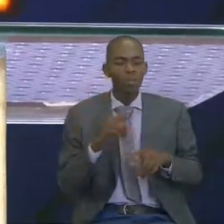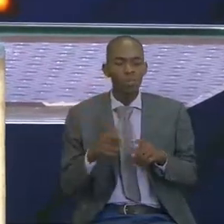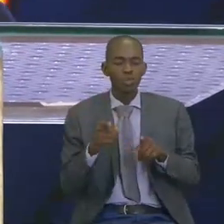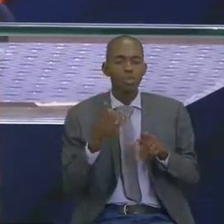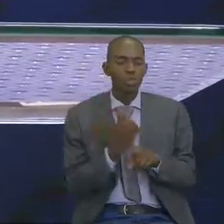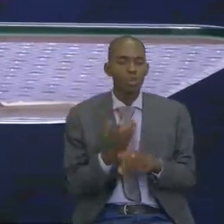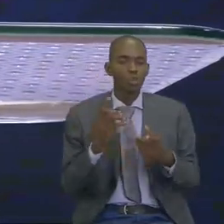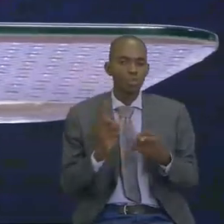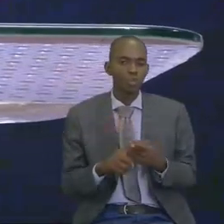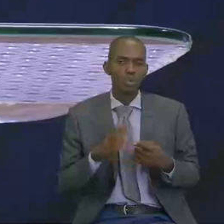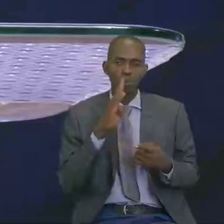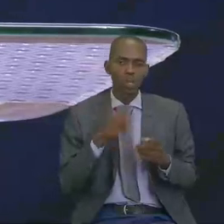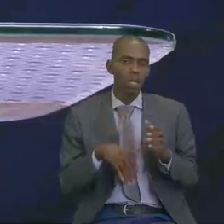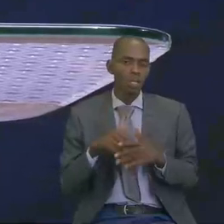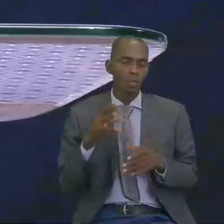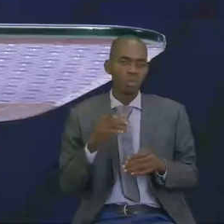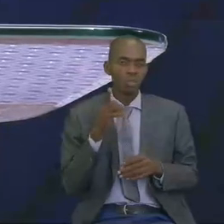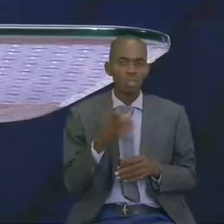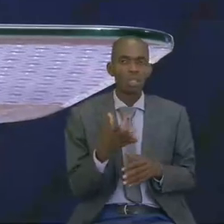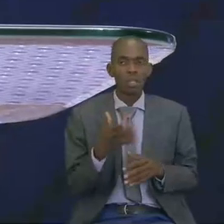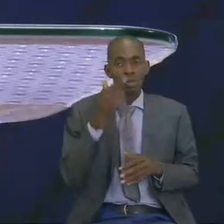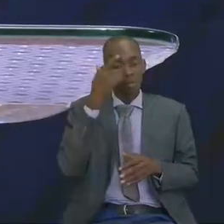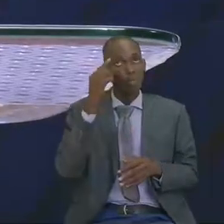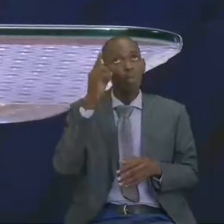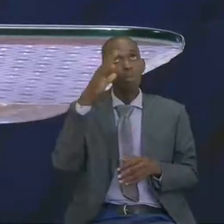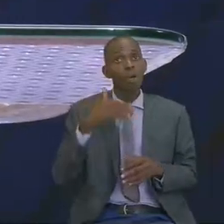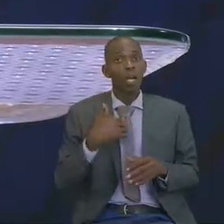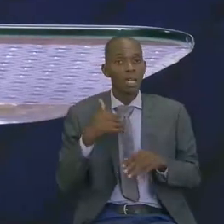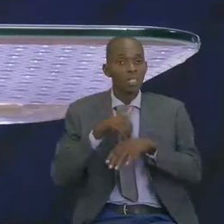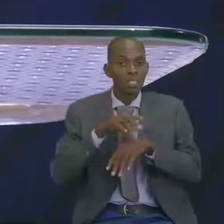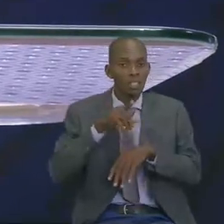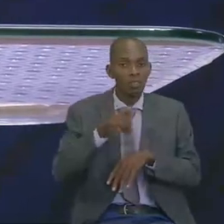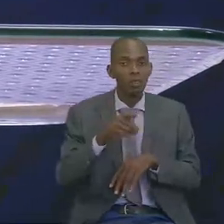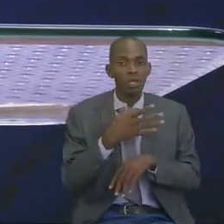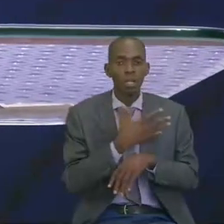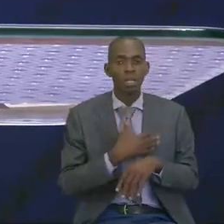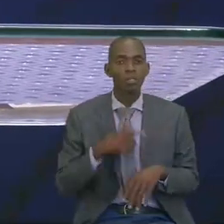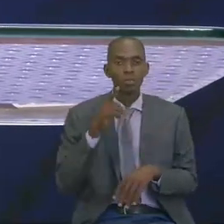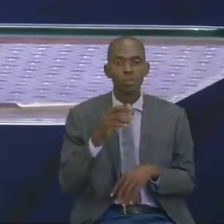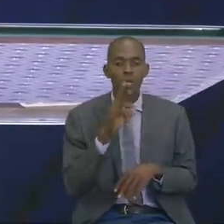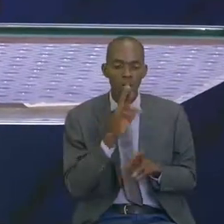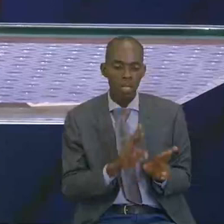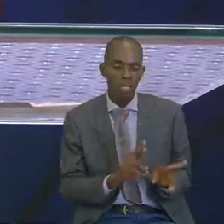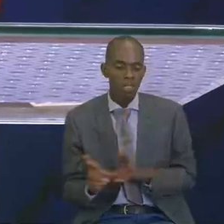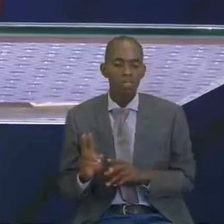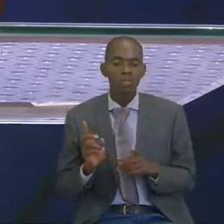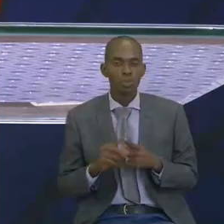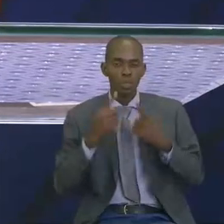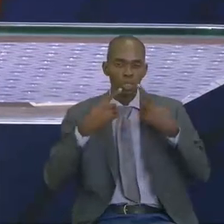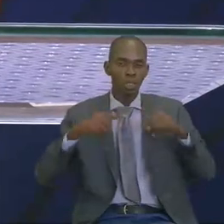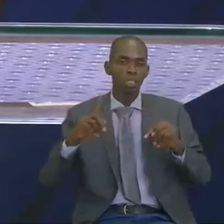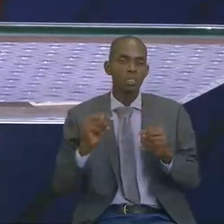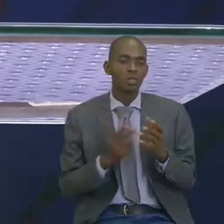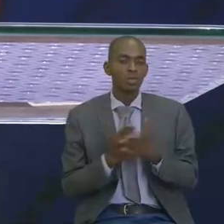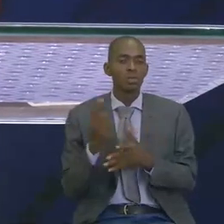Tu es là parce que Dieu t'a envoyé et tu veux déclarer la vérité à tout prix. C'est